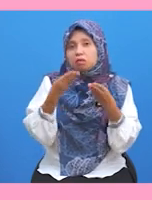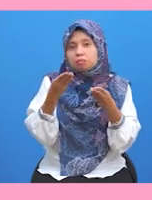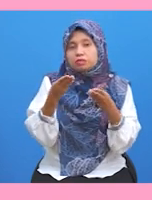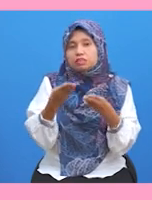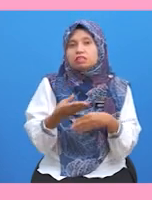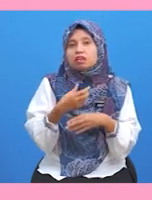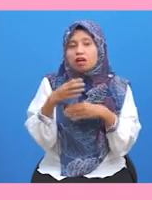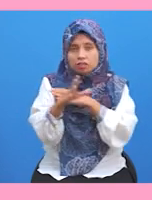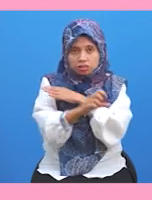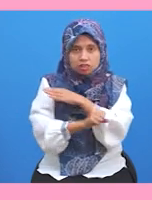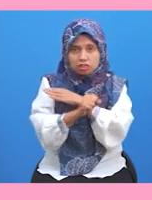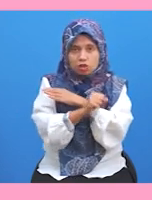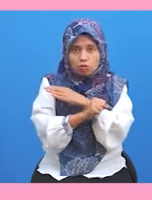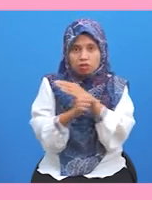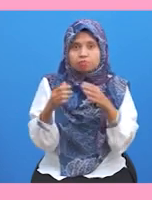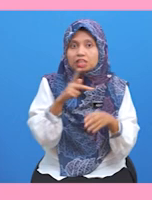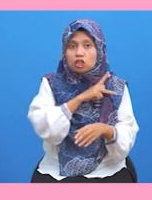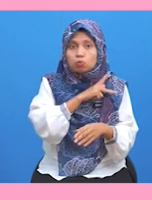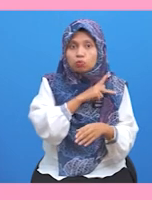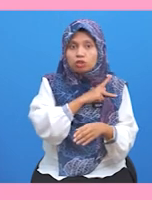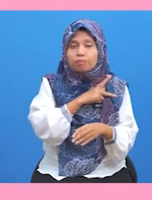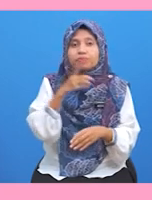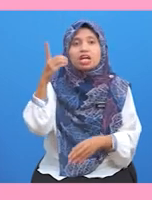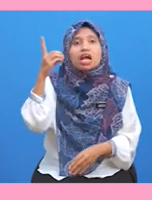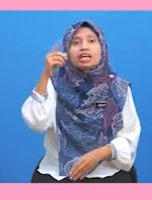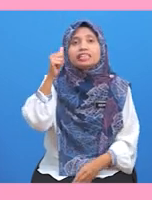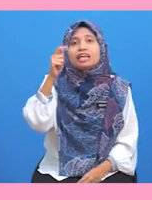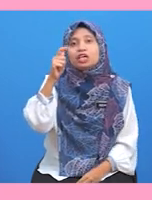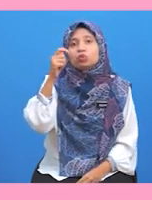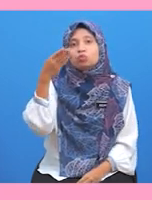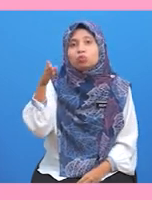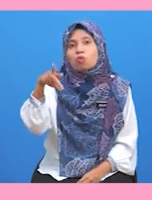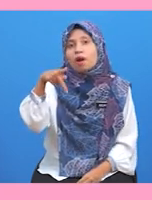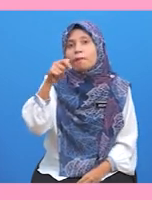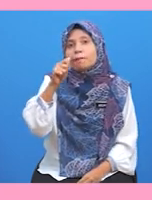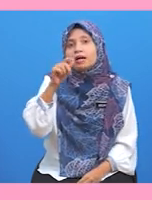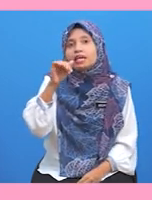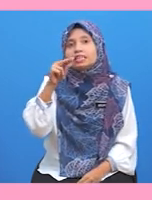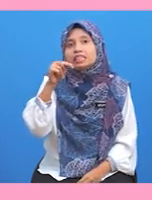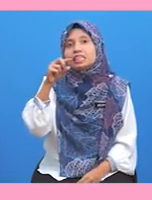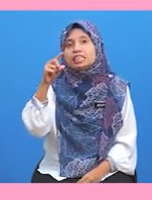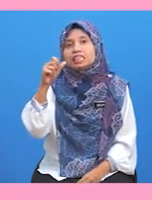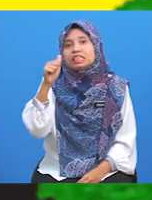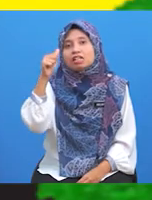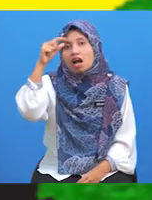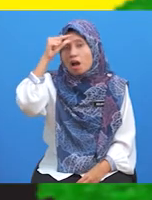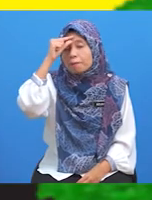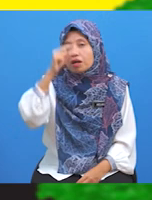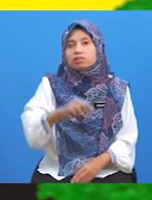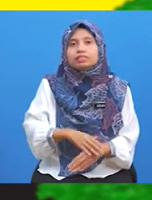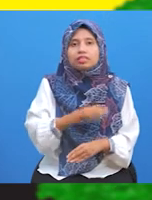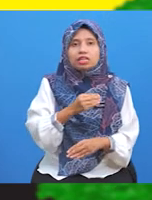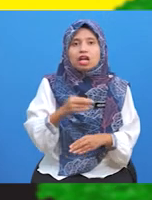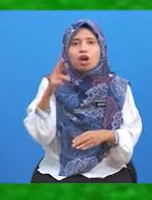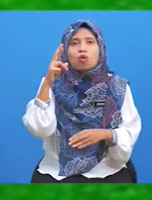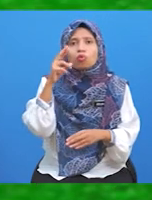ini antaranya dipimpin Datuk Patinggi Abang Haji Abdillah dan Rosli Dobi. Dalam